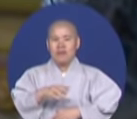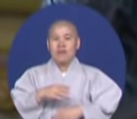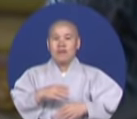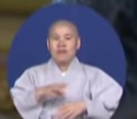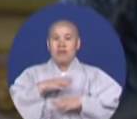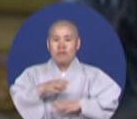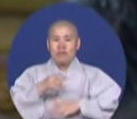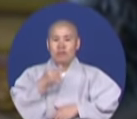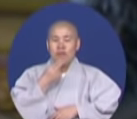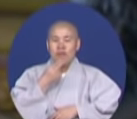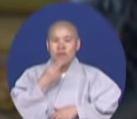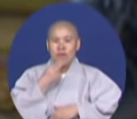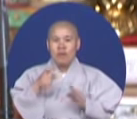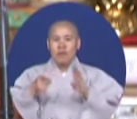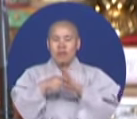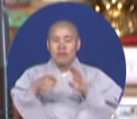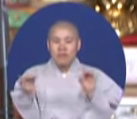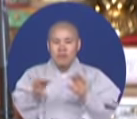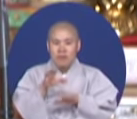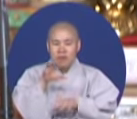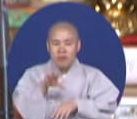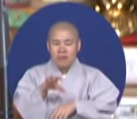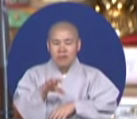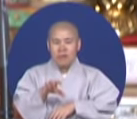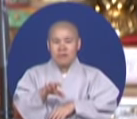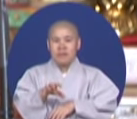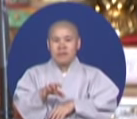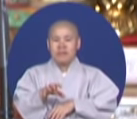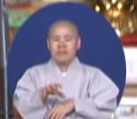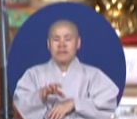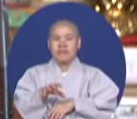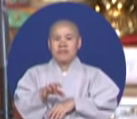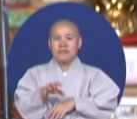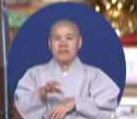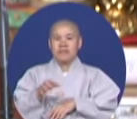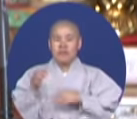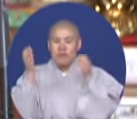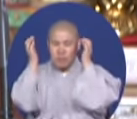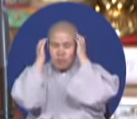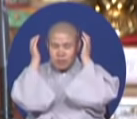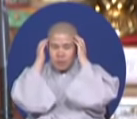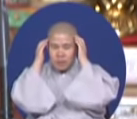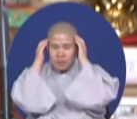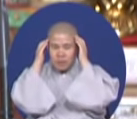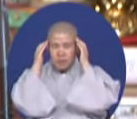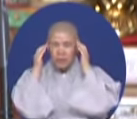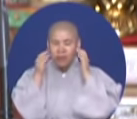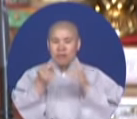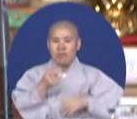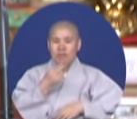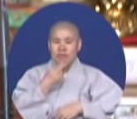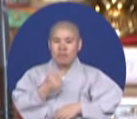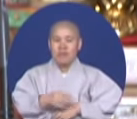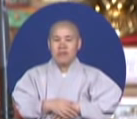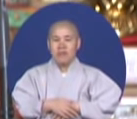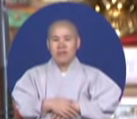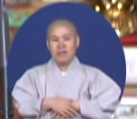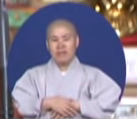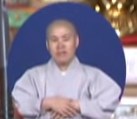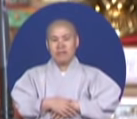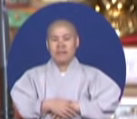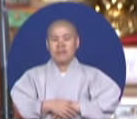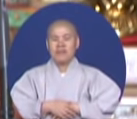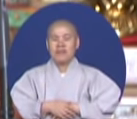없고요. 업장 소멸하는 곳에 뭐 고통이 있을 수 없다. 이게